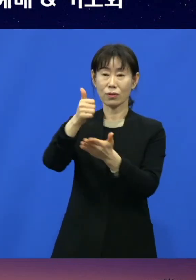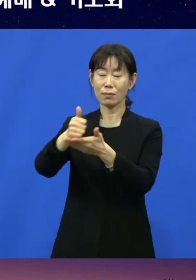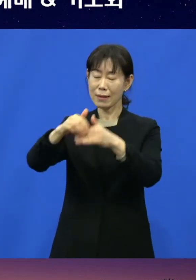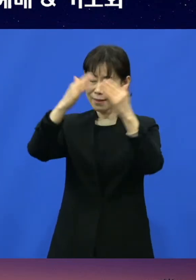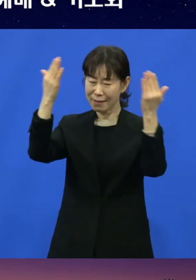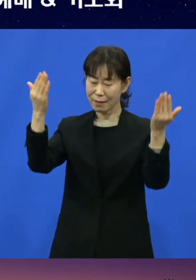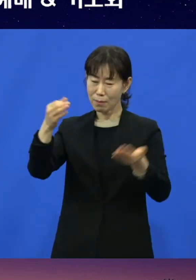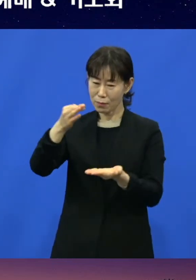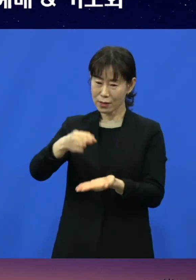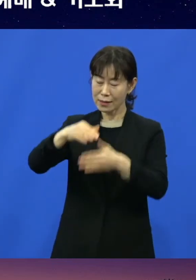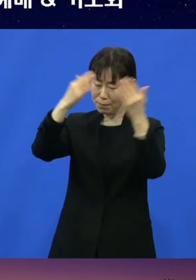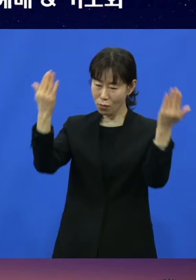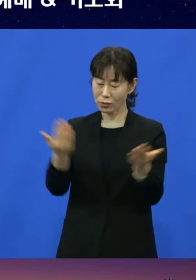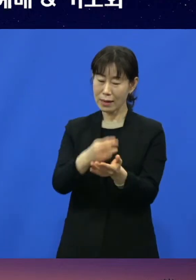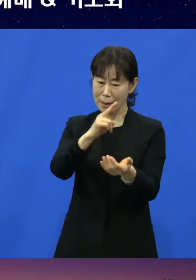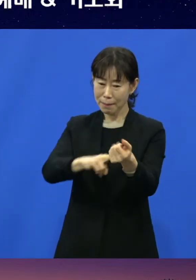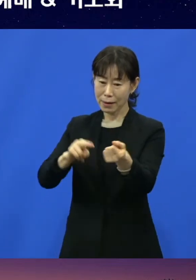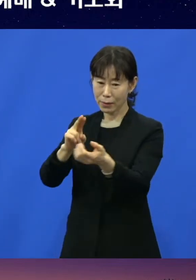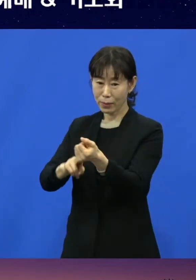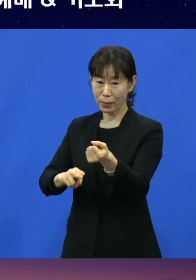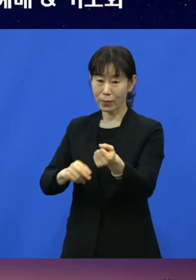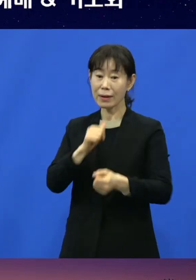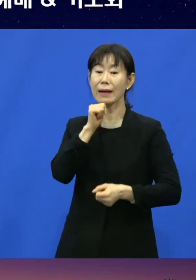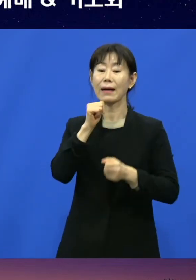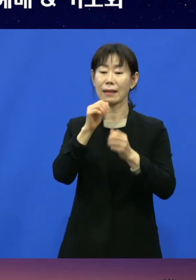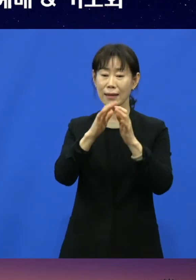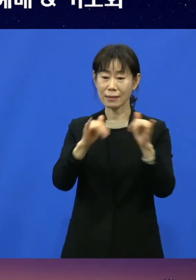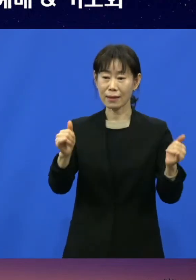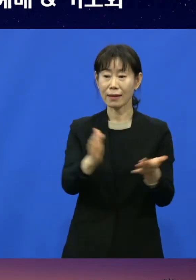팔고 가난한 자에게 나눠주고